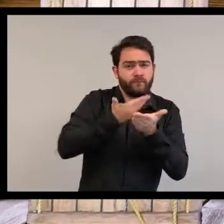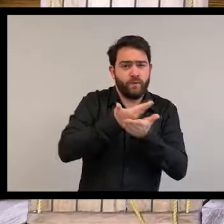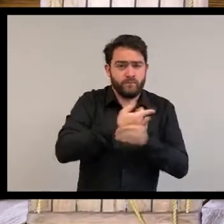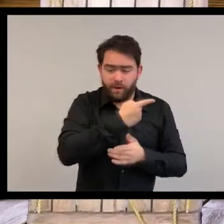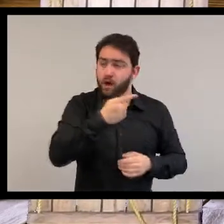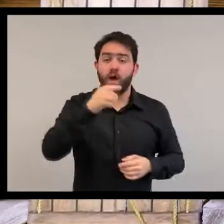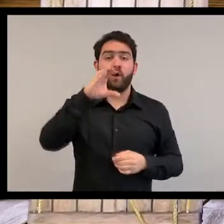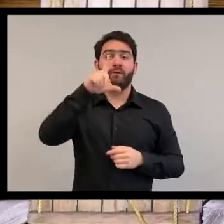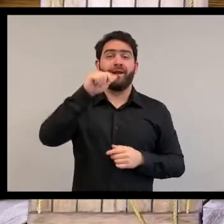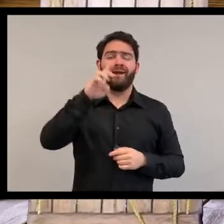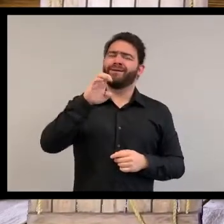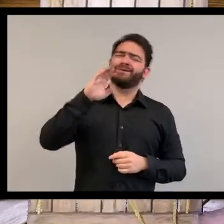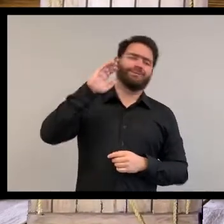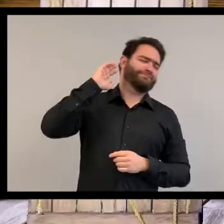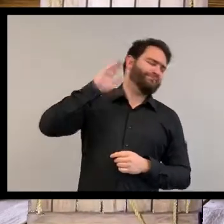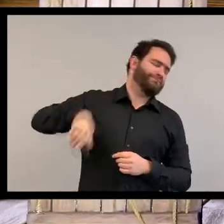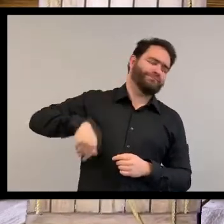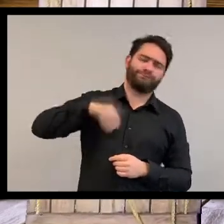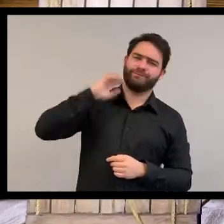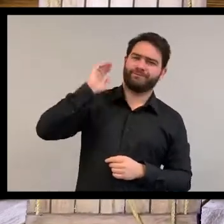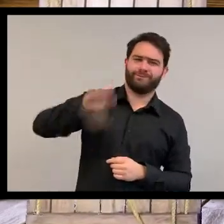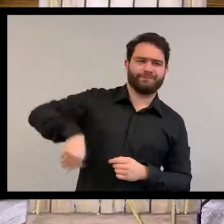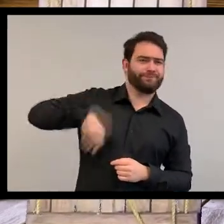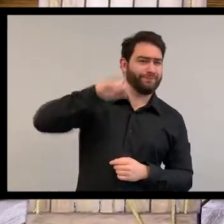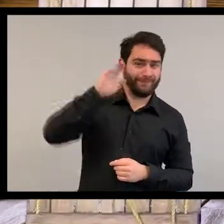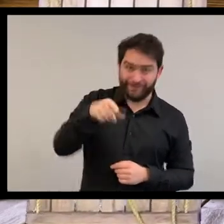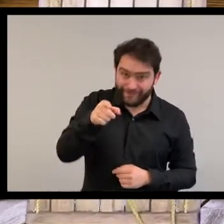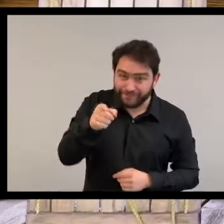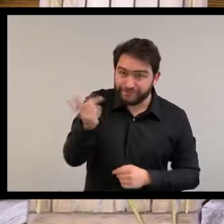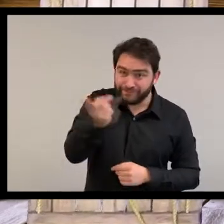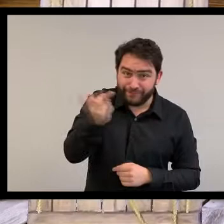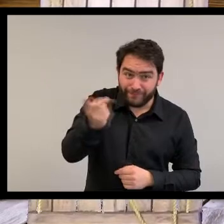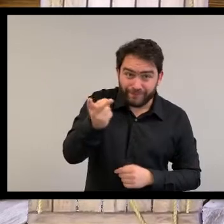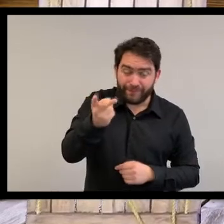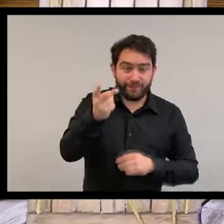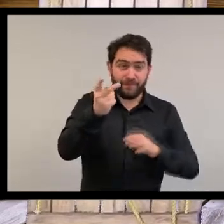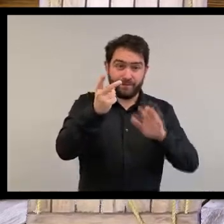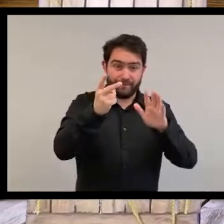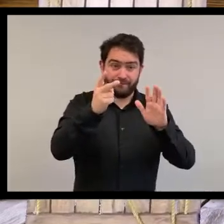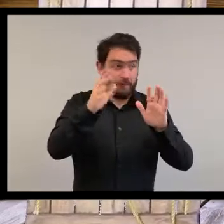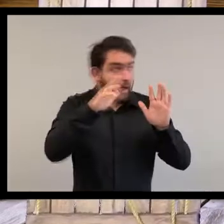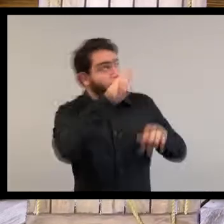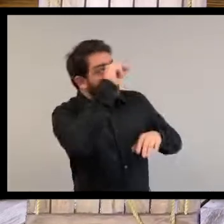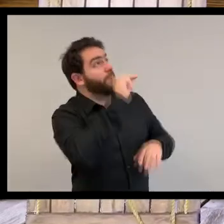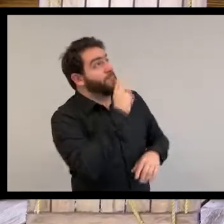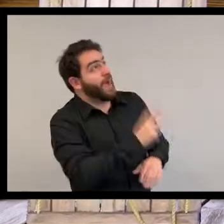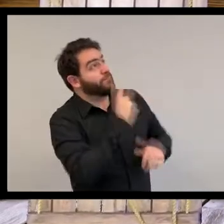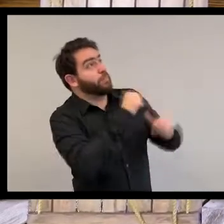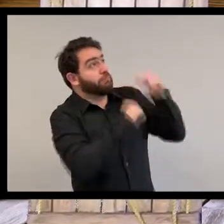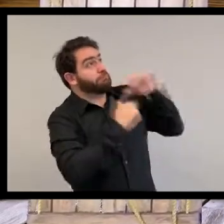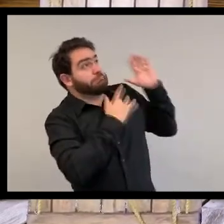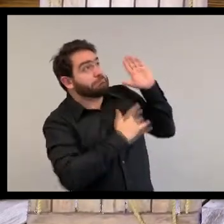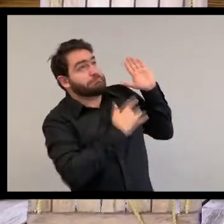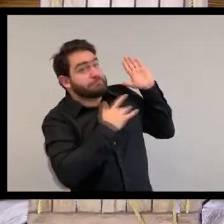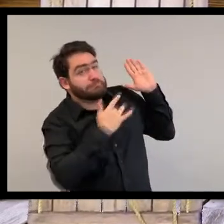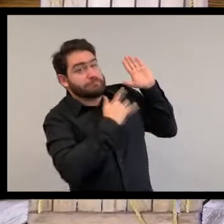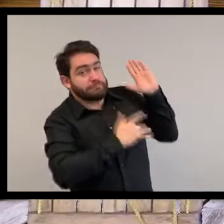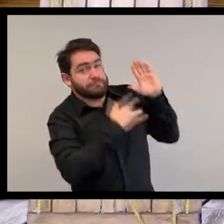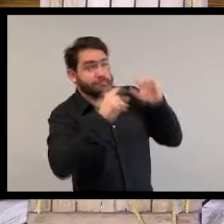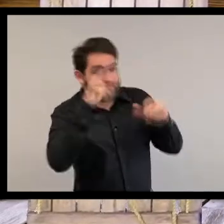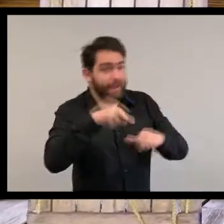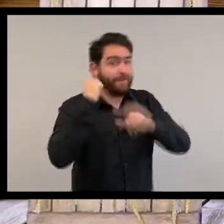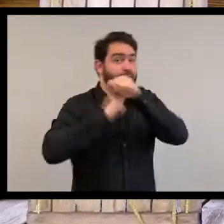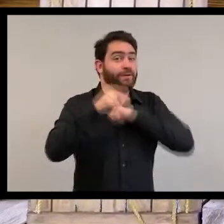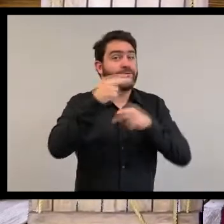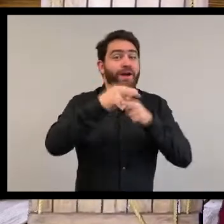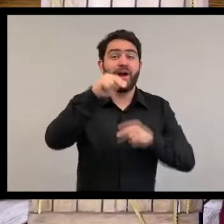» « On a vu le Père Noël! » « Le Père Noël, Claude! » « Voyons, le Père Noël! » J